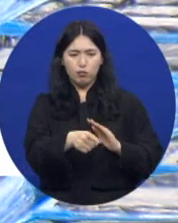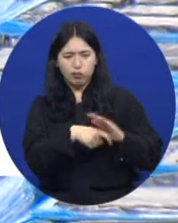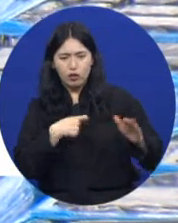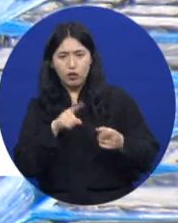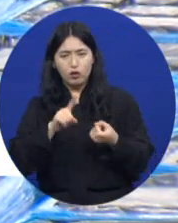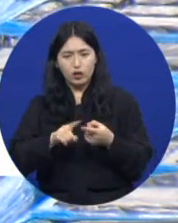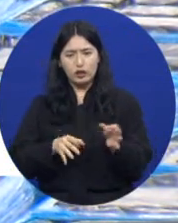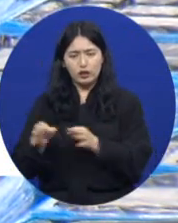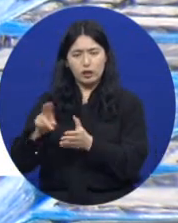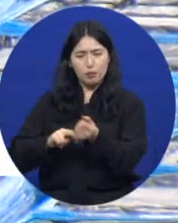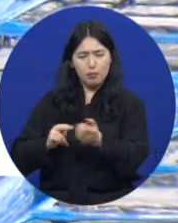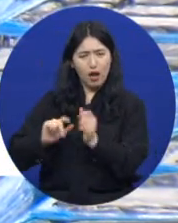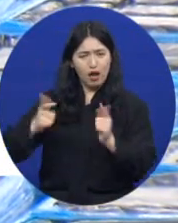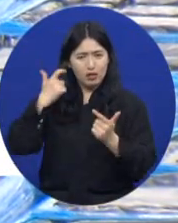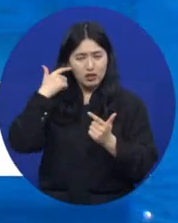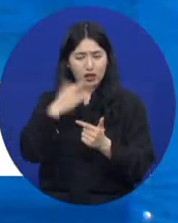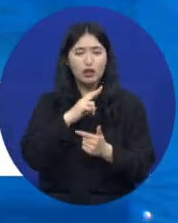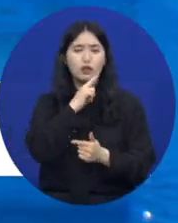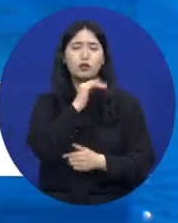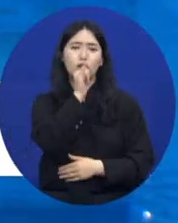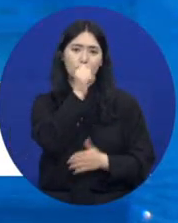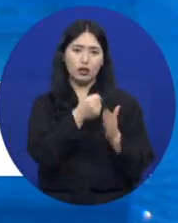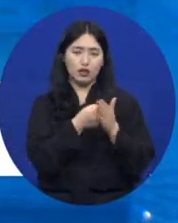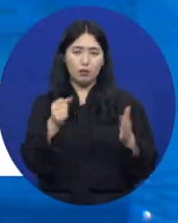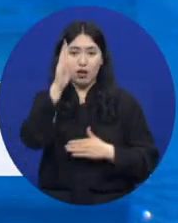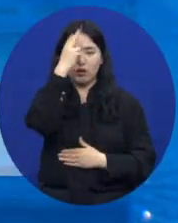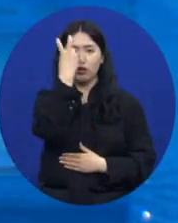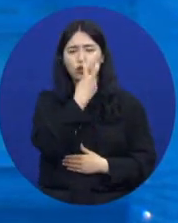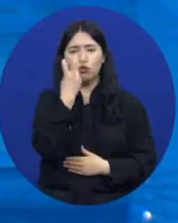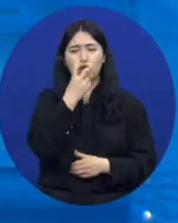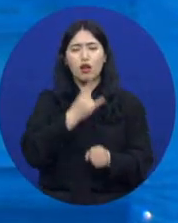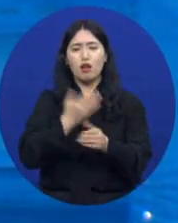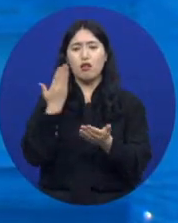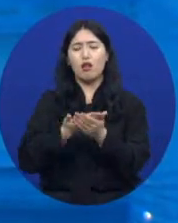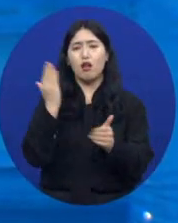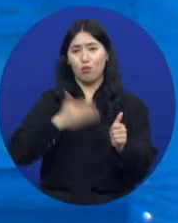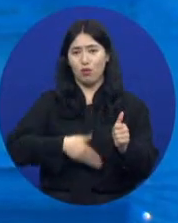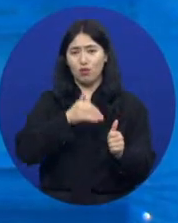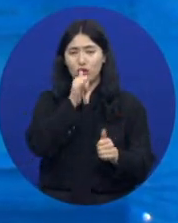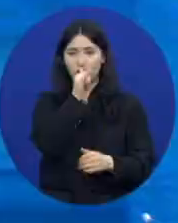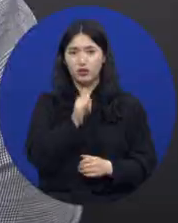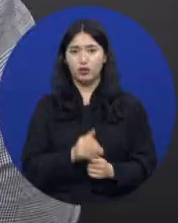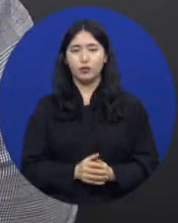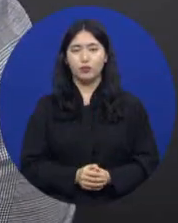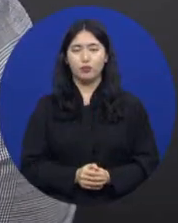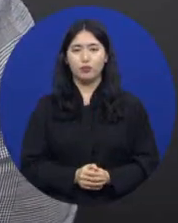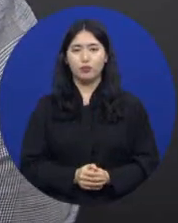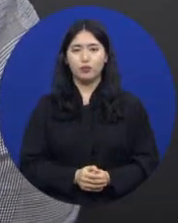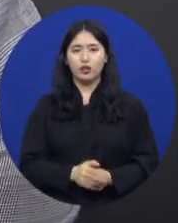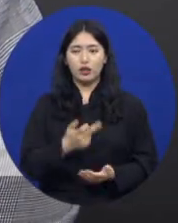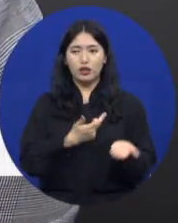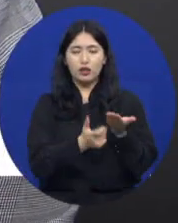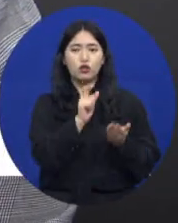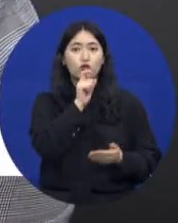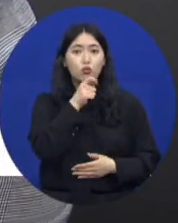시중에 팔아넘긴 것 아니냐는 의혹까지 일면서 경찰 수사를 촉구하는 목소리도 나오고 있습니다.